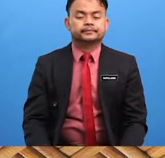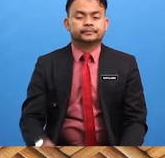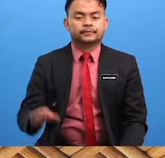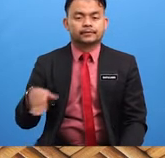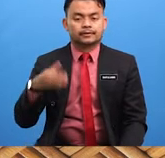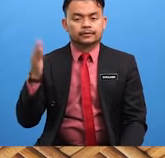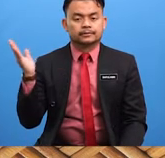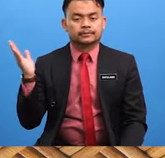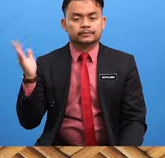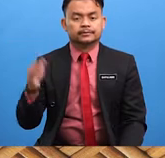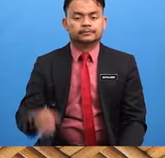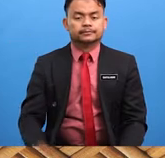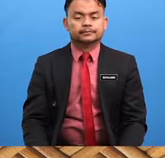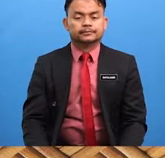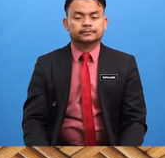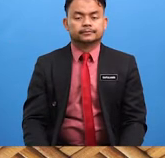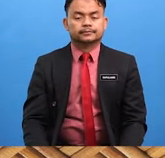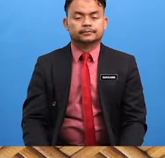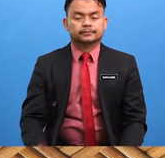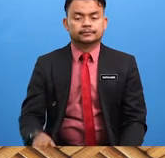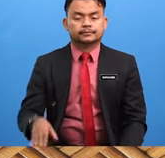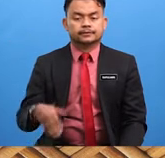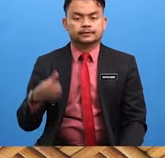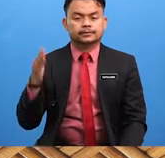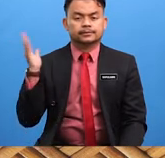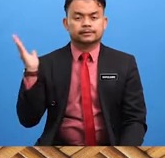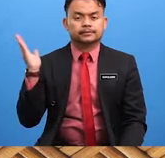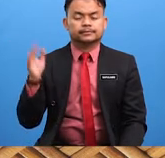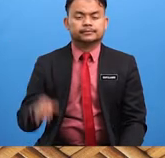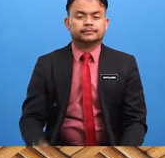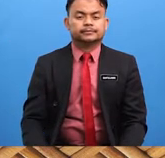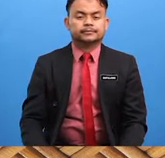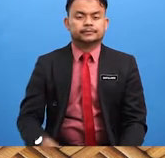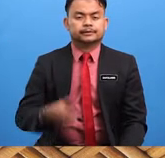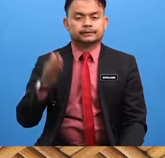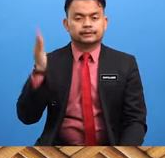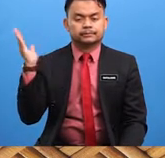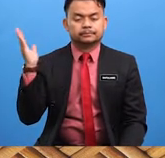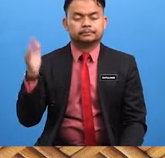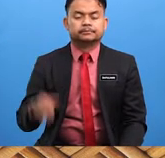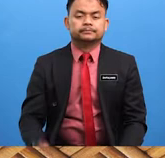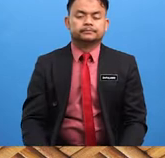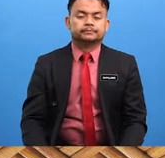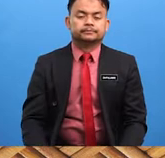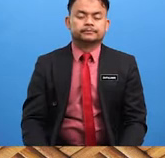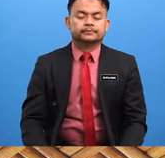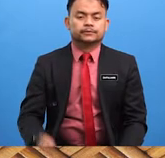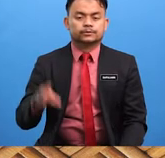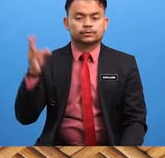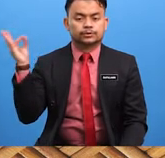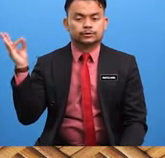manis, kelarai bunga api, kelarai bunga Cina, kelarai bunga